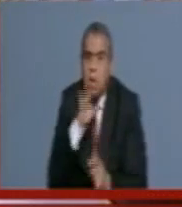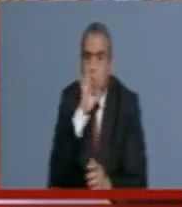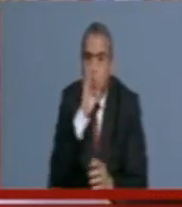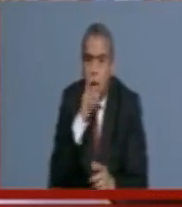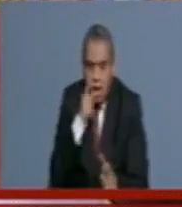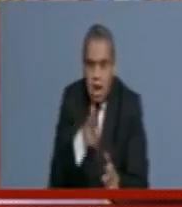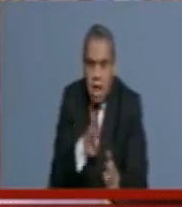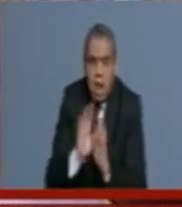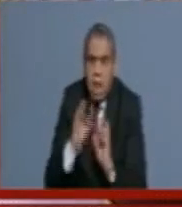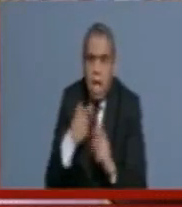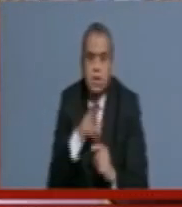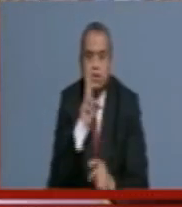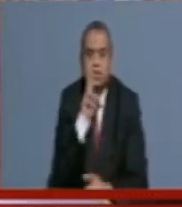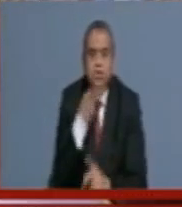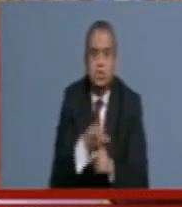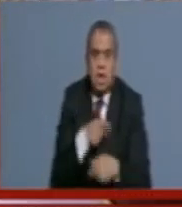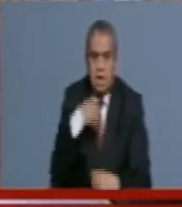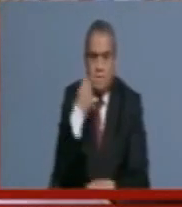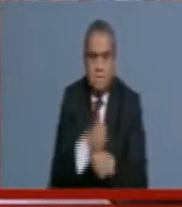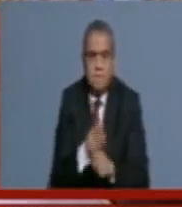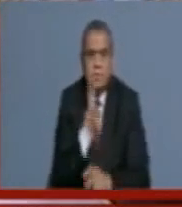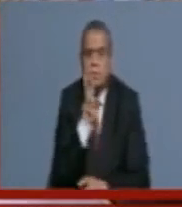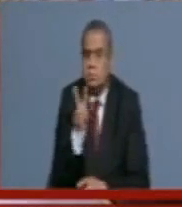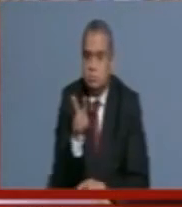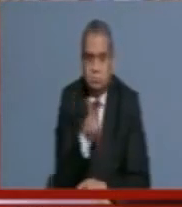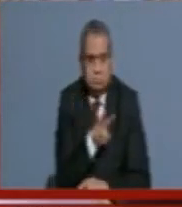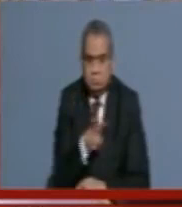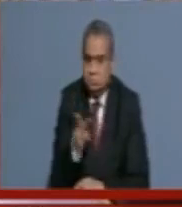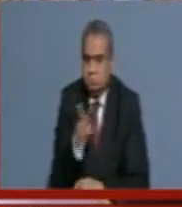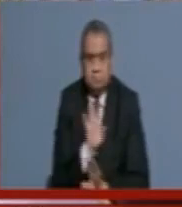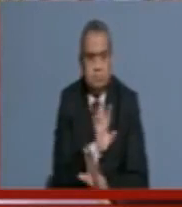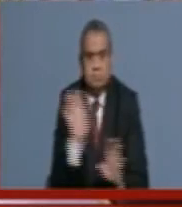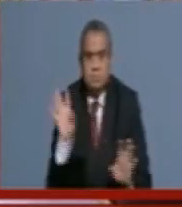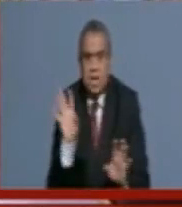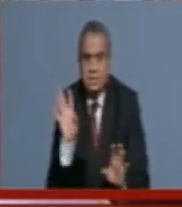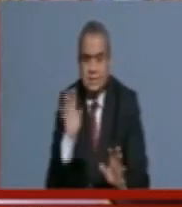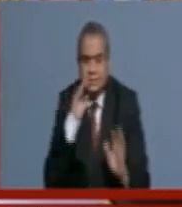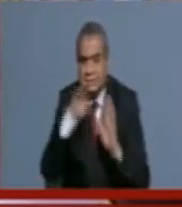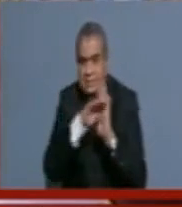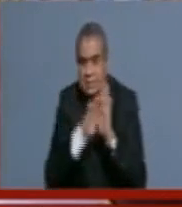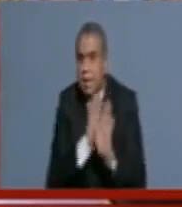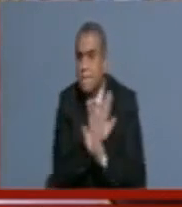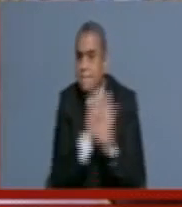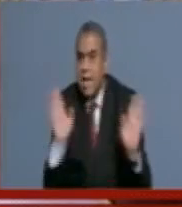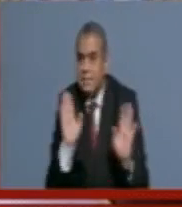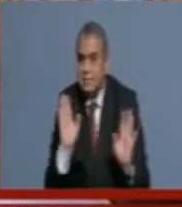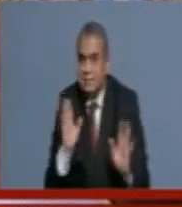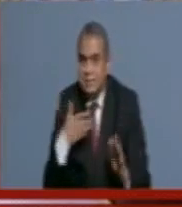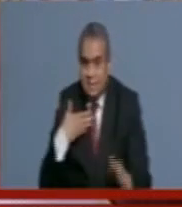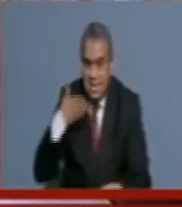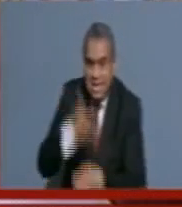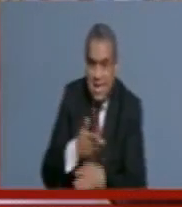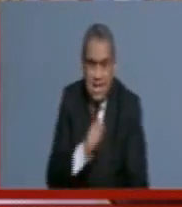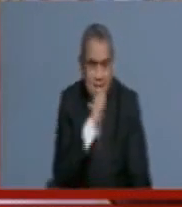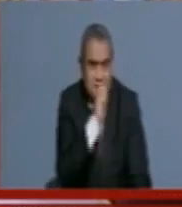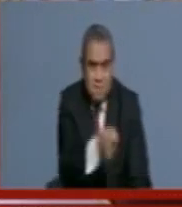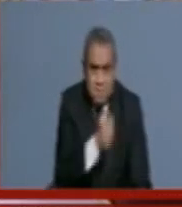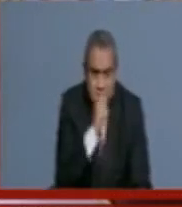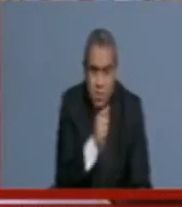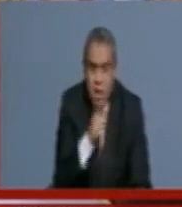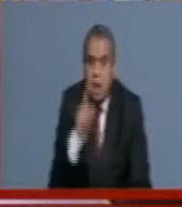يحضر يتفرج بعينه الإجراءات اللي بتتم قدامه، من إجراءات فتح